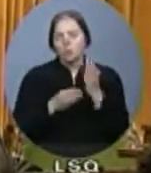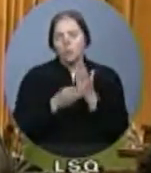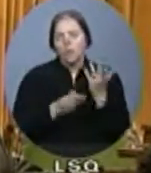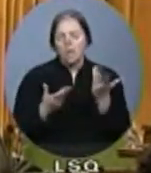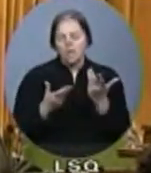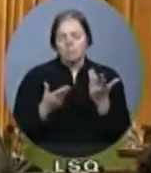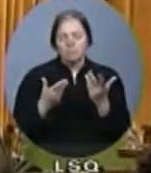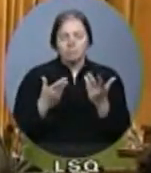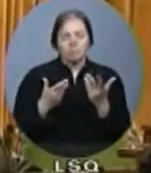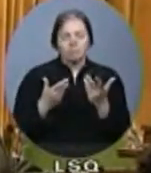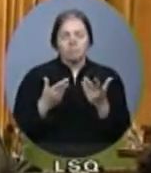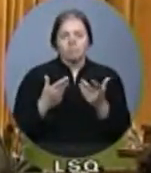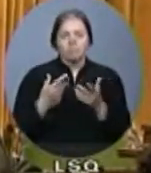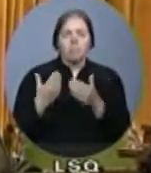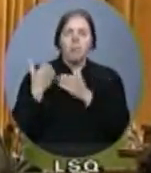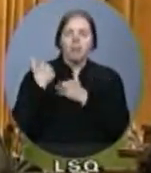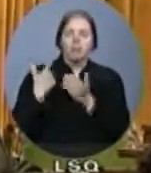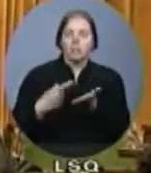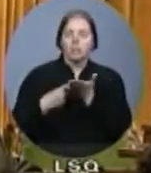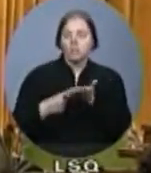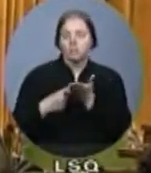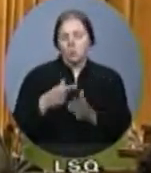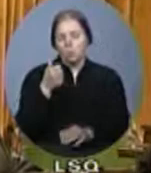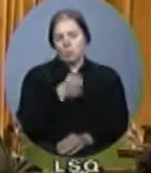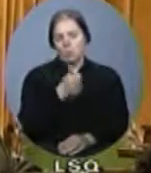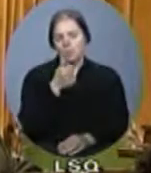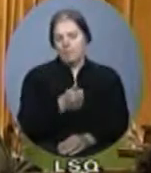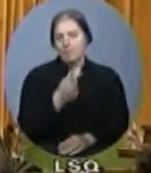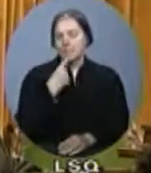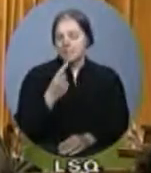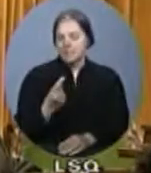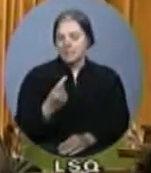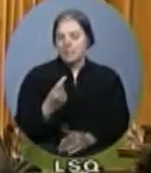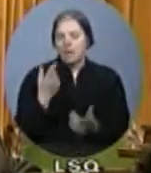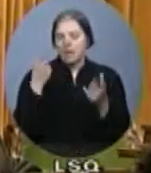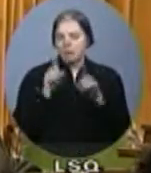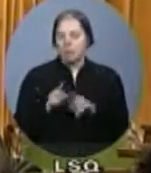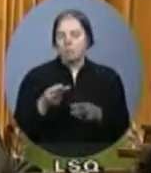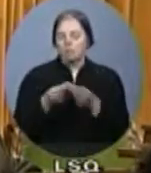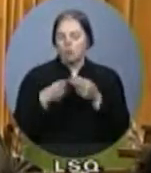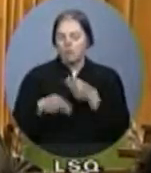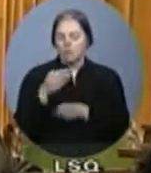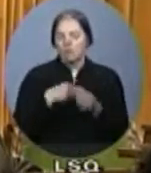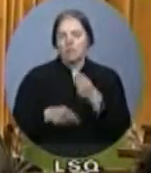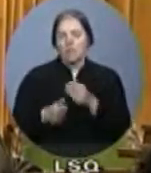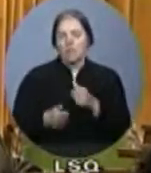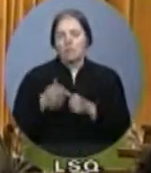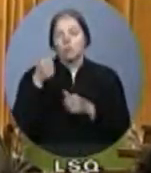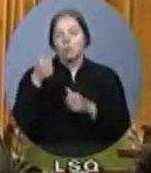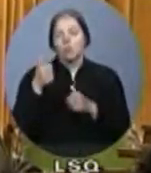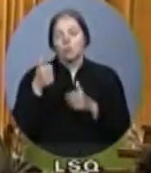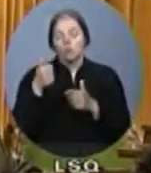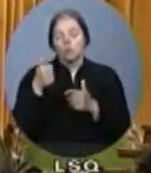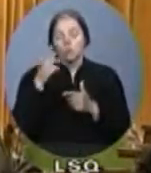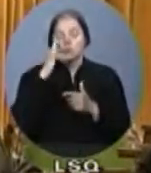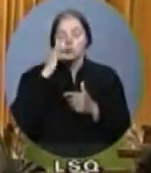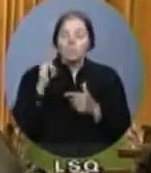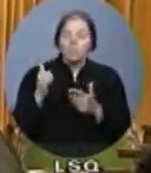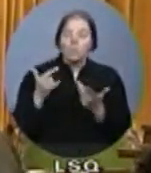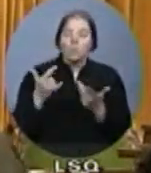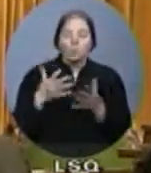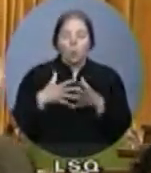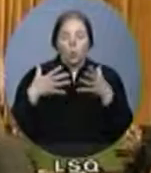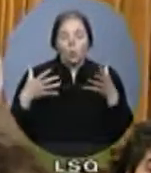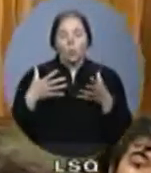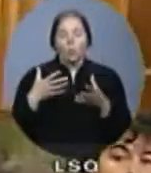et le mandat de négociation de ce que lui-même considère comme l'entente commerciale la plus ambitieuse jamais envisagée?